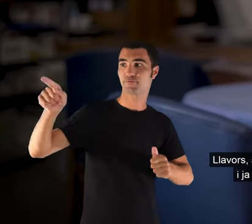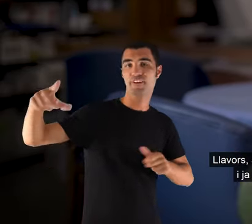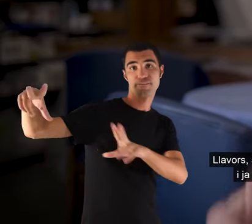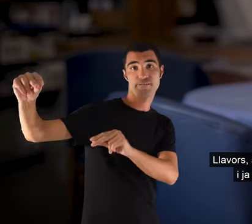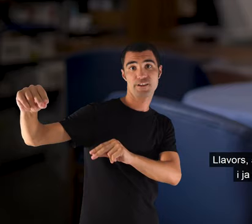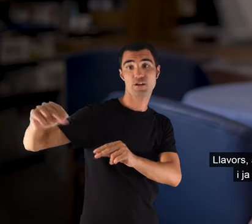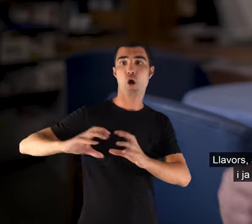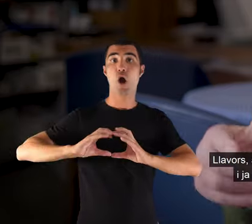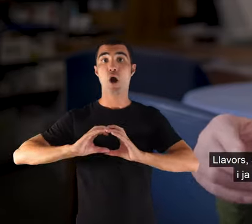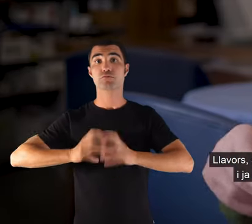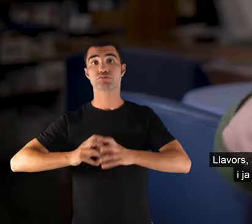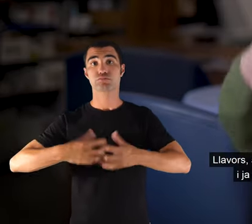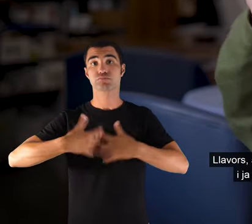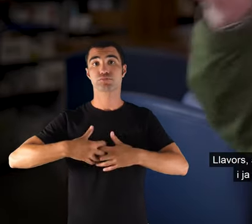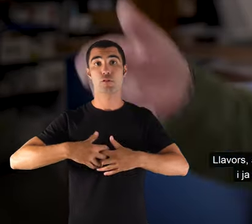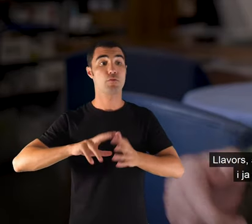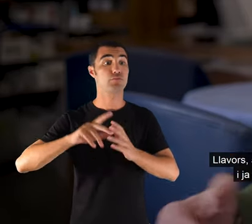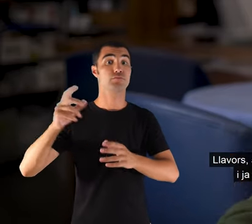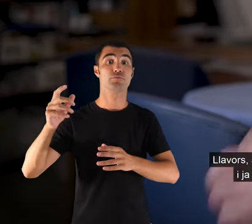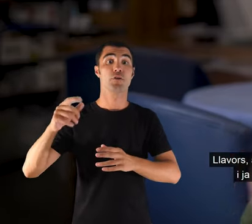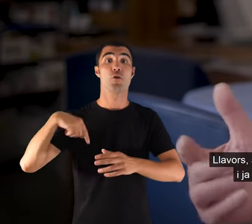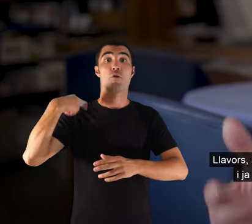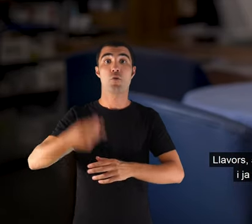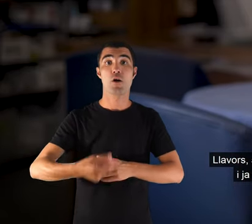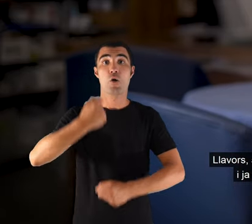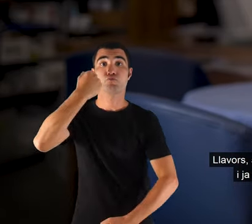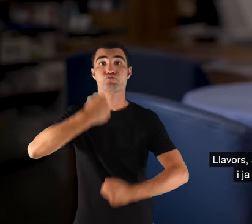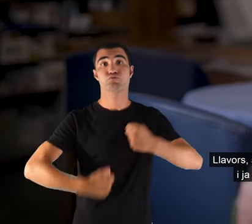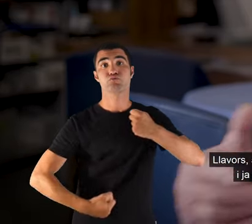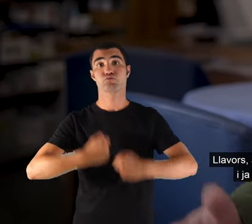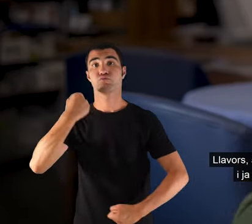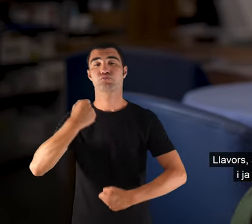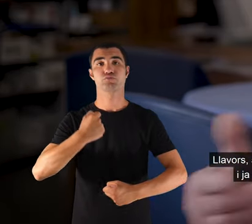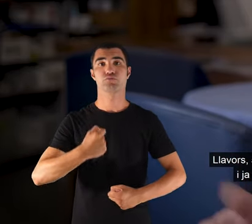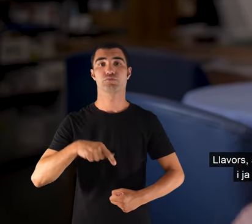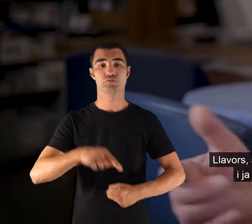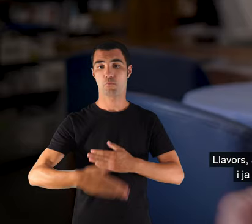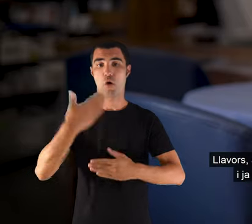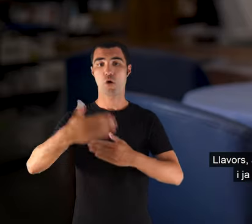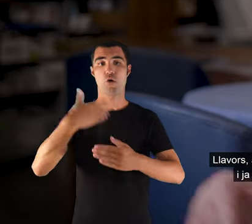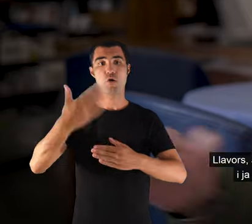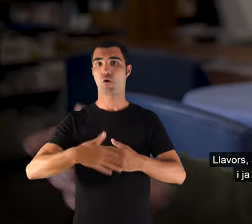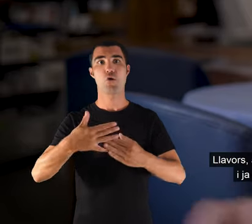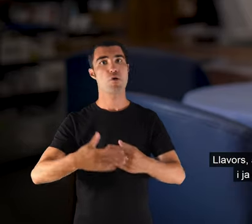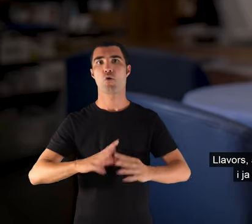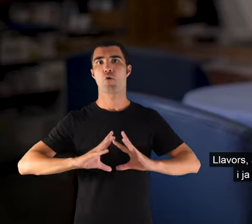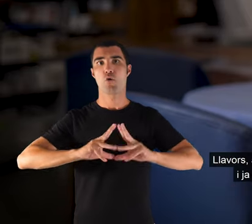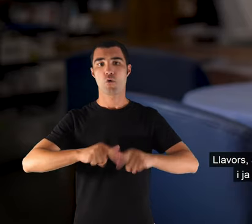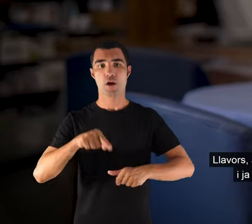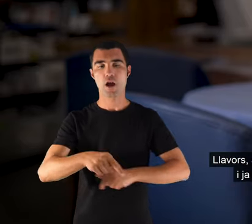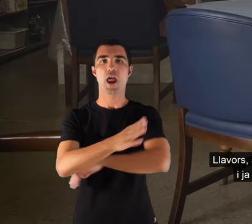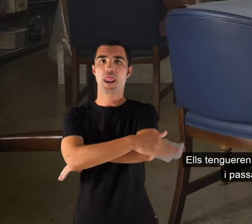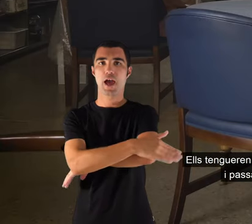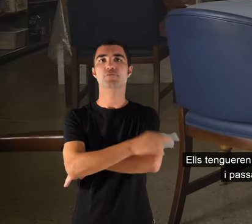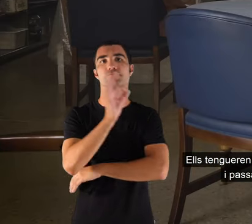les maquinilles i llavors ja en feren d'hidràuliques, que més modernes, i així començava la